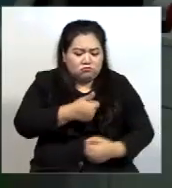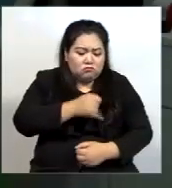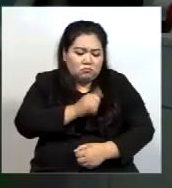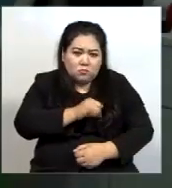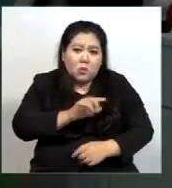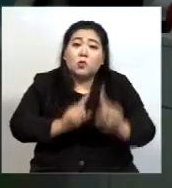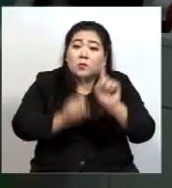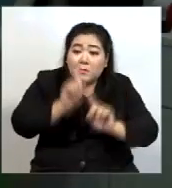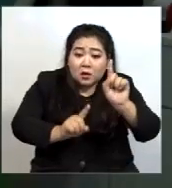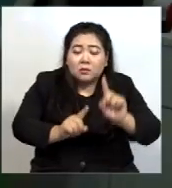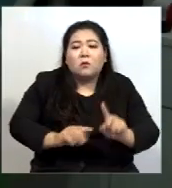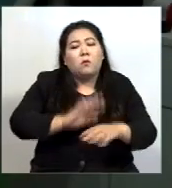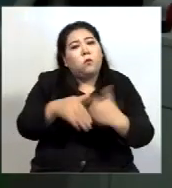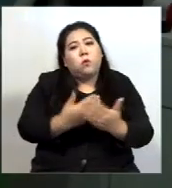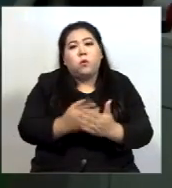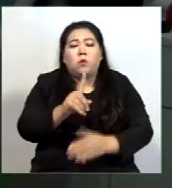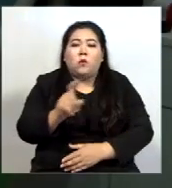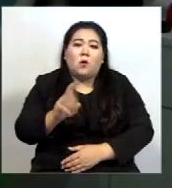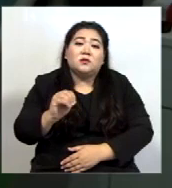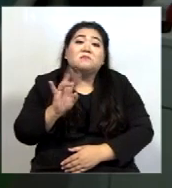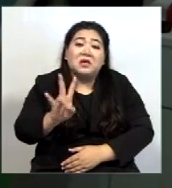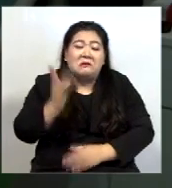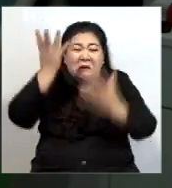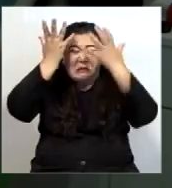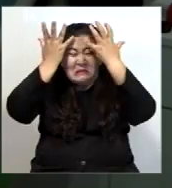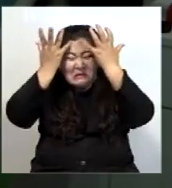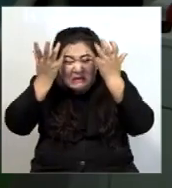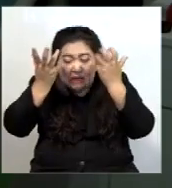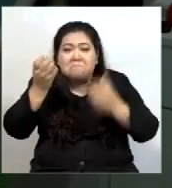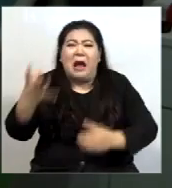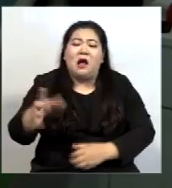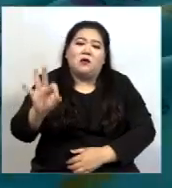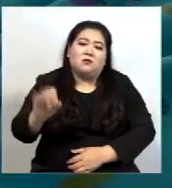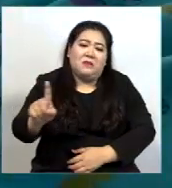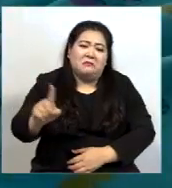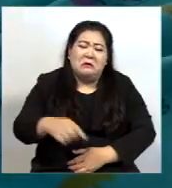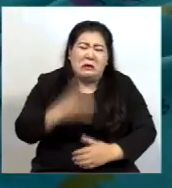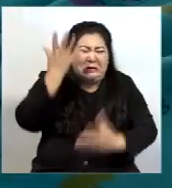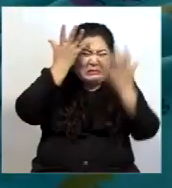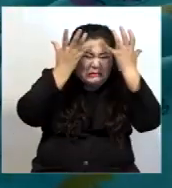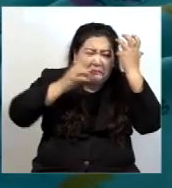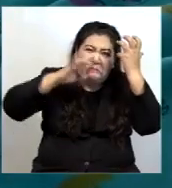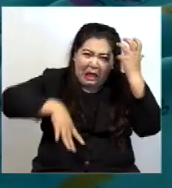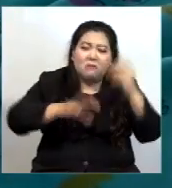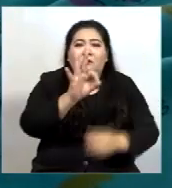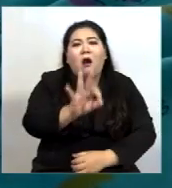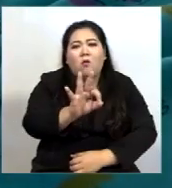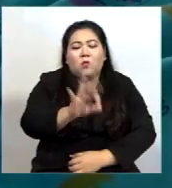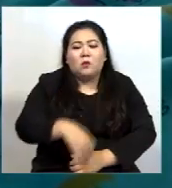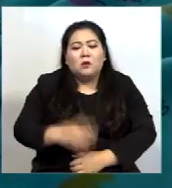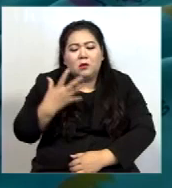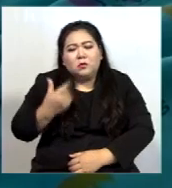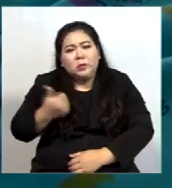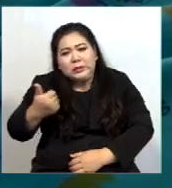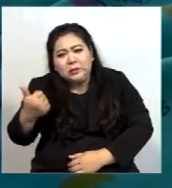ด247คนมีความเครียดในระดับสูง91คนและพบ9คนมีอาการเครียดรุนแรงส่วนที่เหลือมี